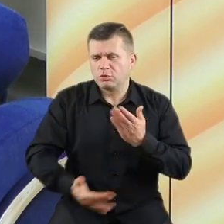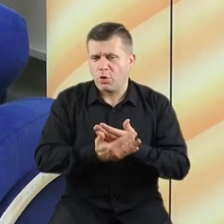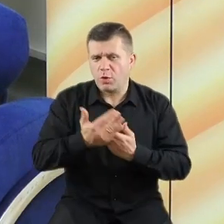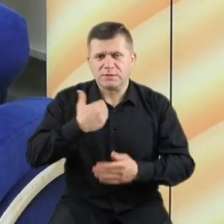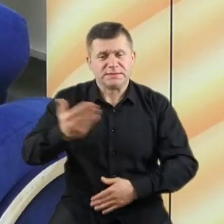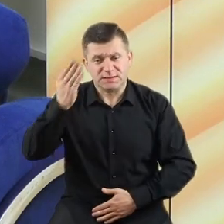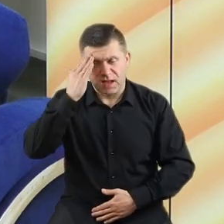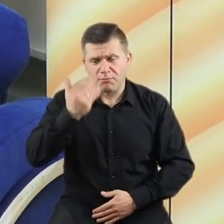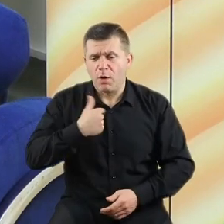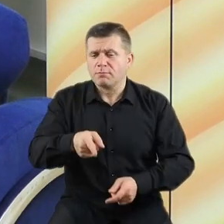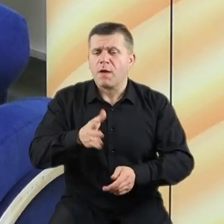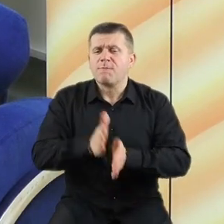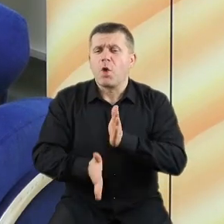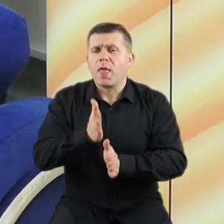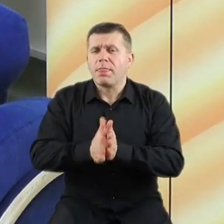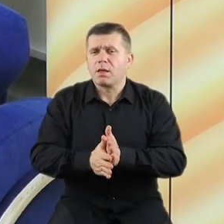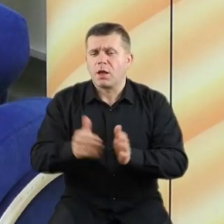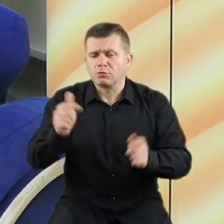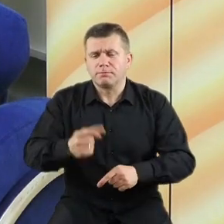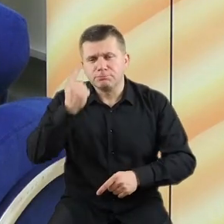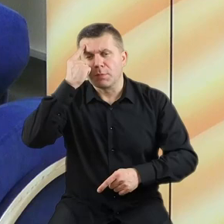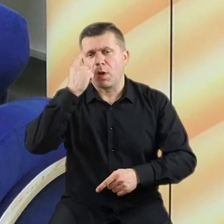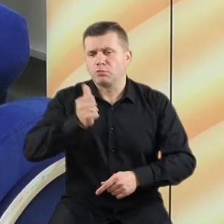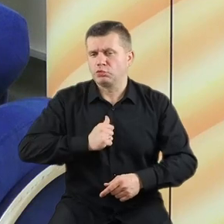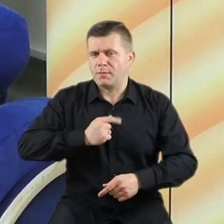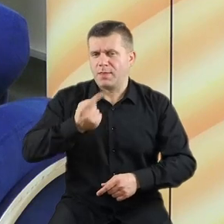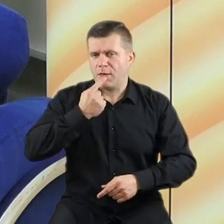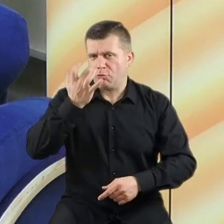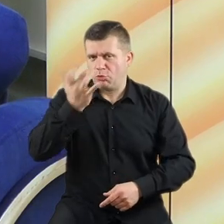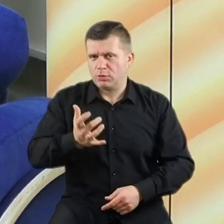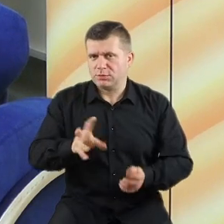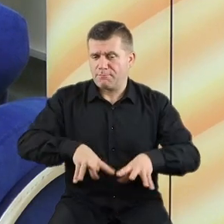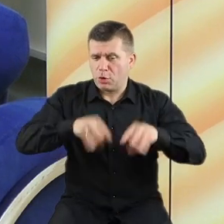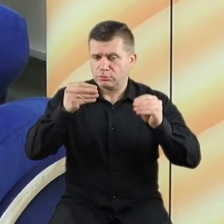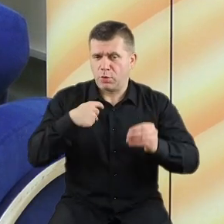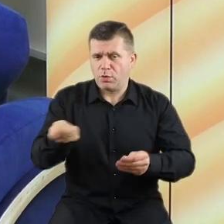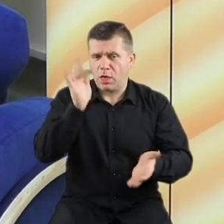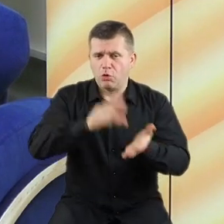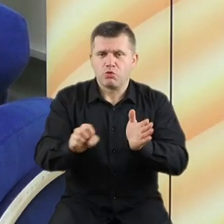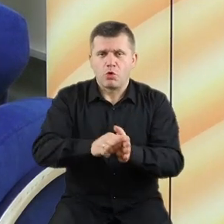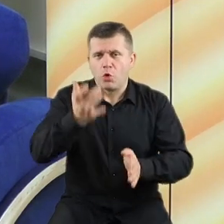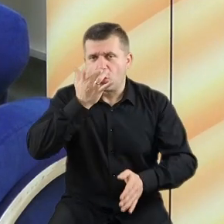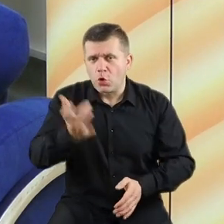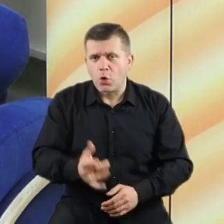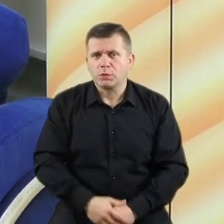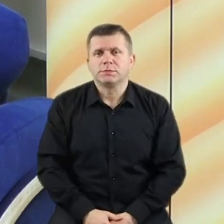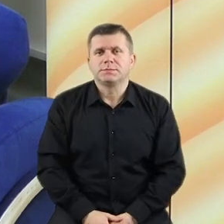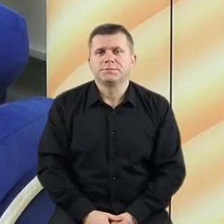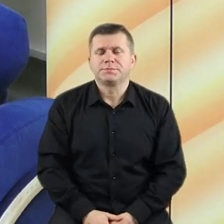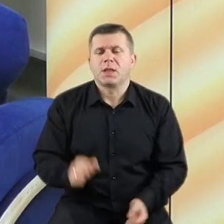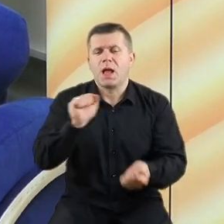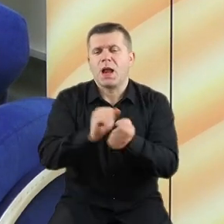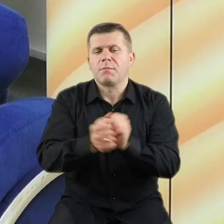że znam, bo przy wojence naprawdę trzeba było odkurzyć rosyjski i chociaż na początku jak jeździłam do Rosji,